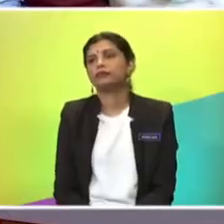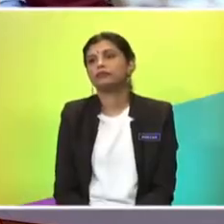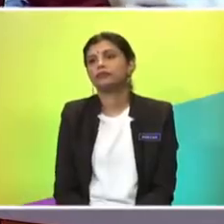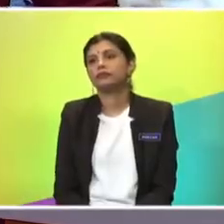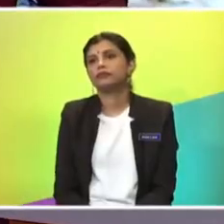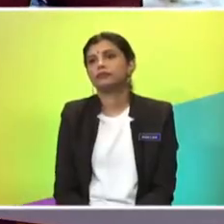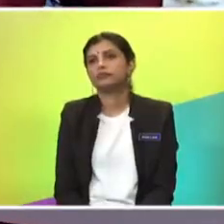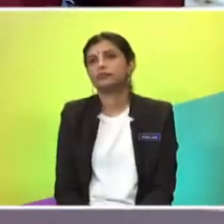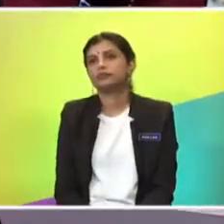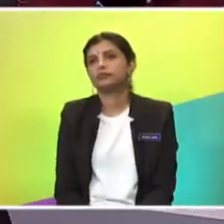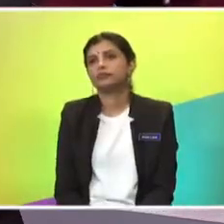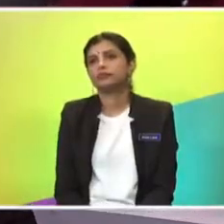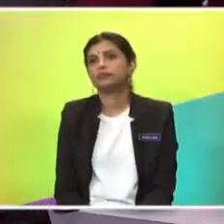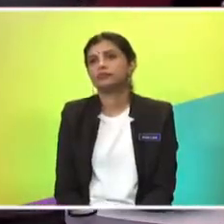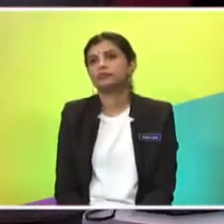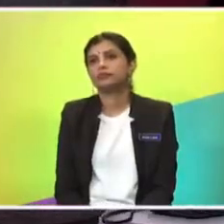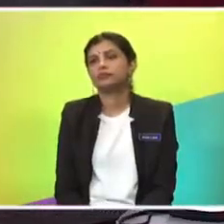yang lain?